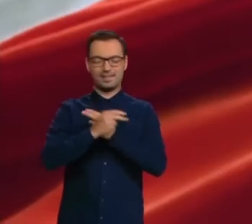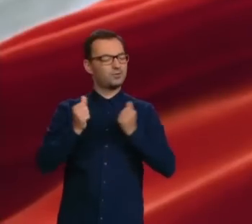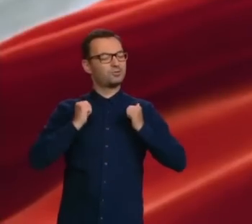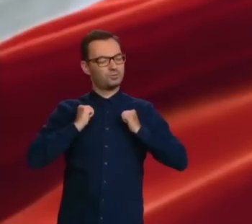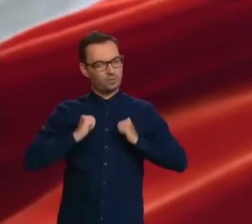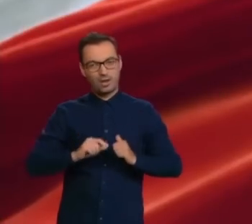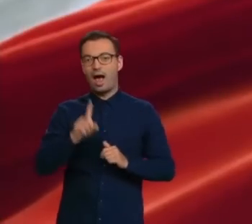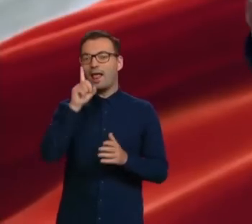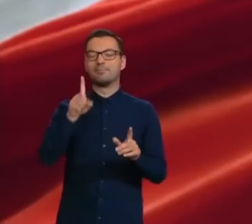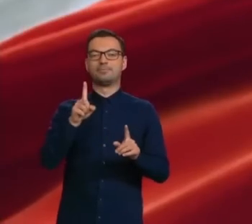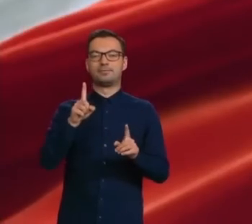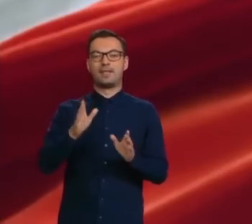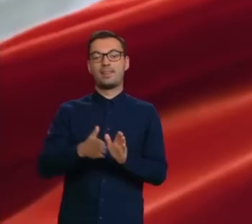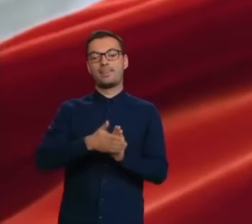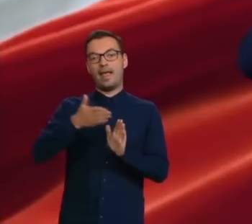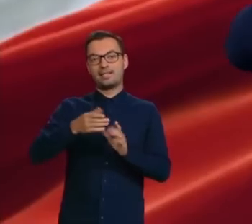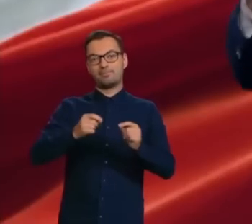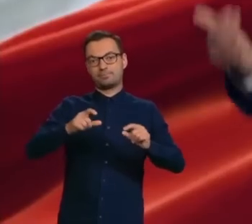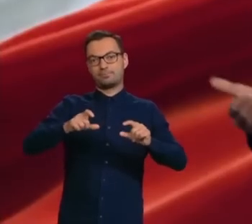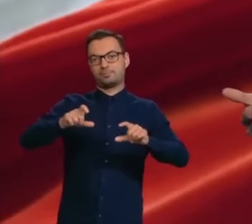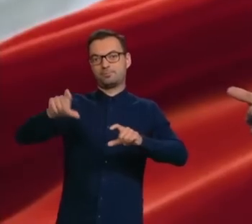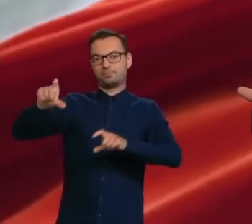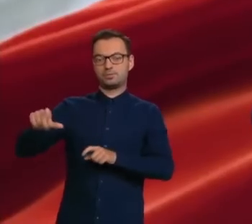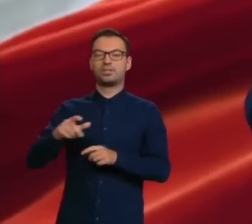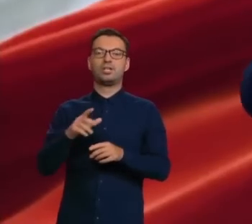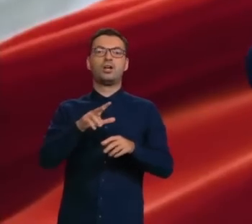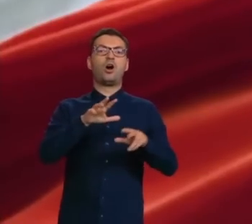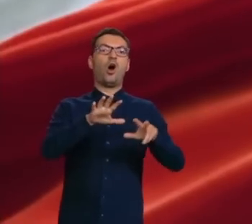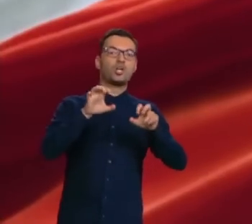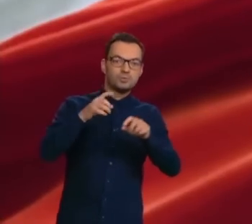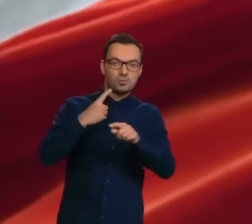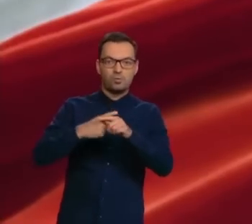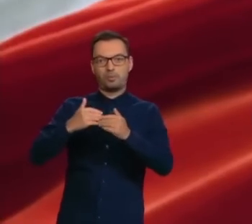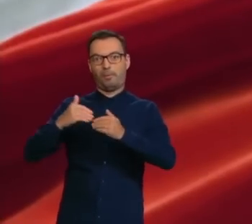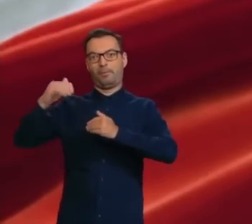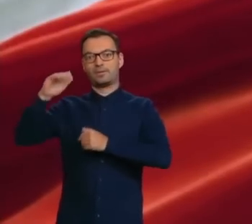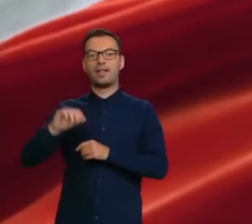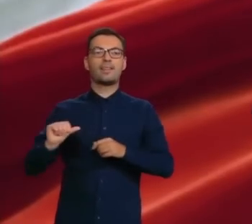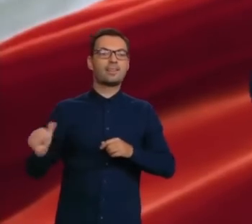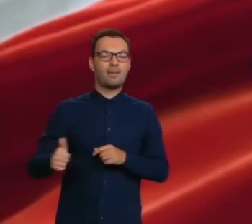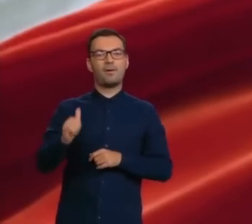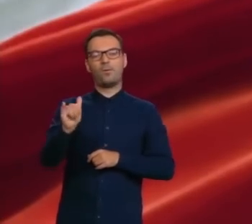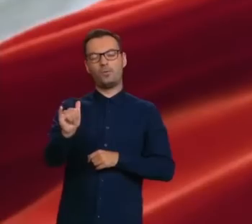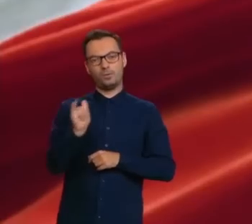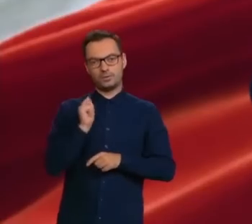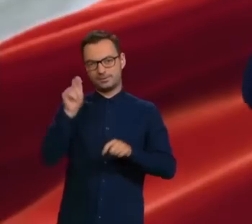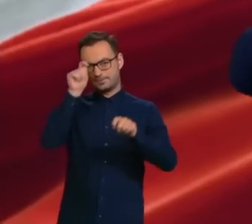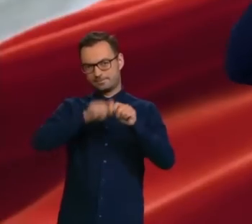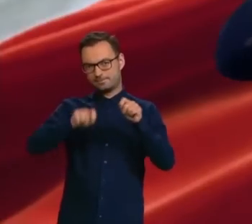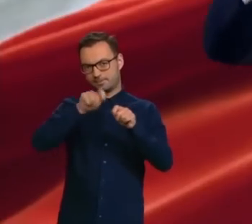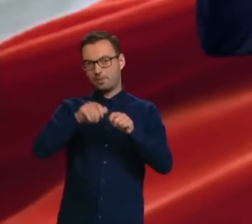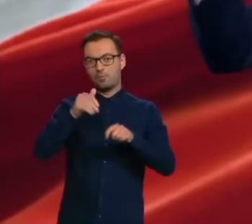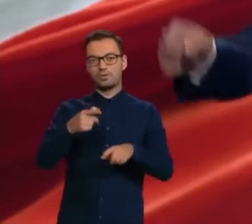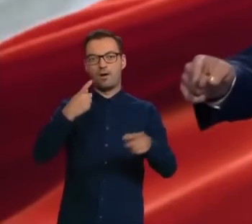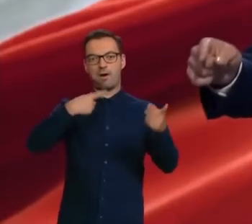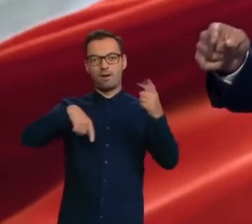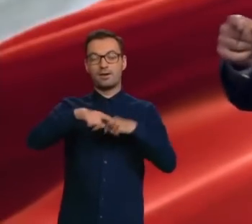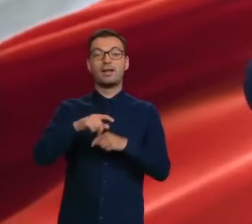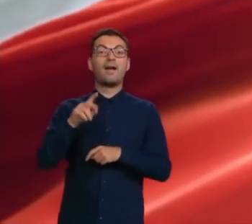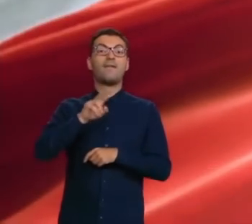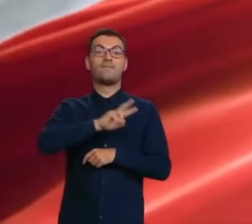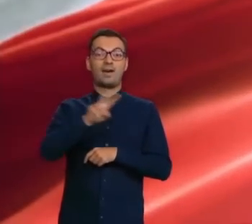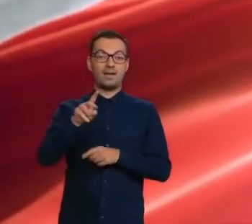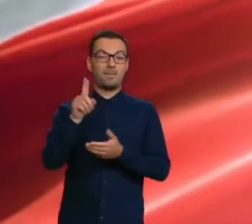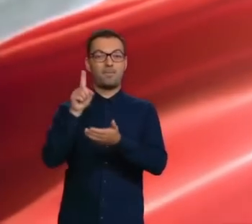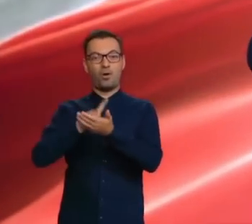ciebie nam głosu. Ale jeżeli mówimy o tych kolejnych podwyżkach, o te kolejne 300 zł, to pozwólcie, że najpierw sprawdzimy, czy oni wam nie próbują dać z waszych